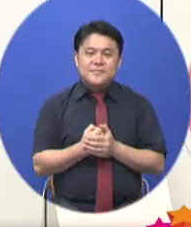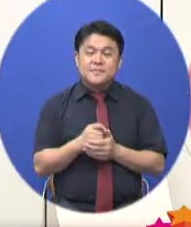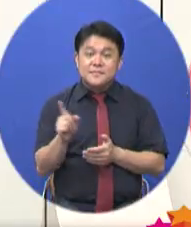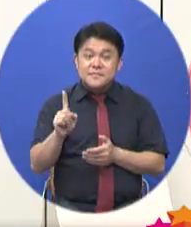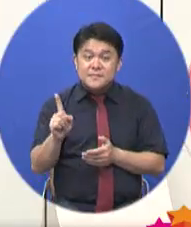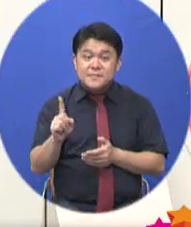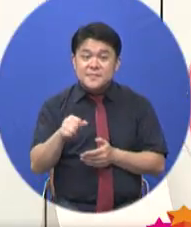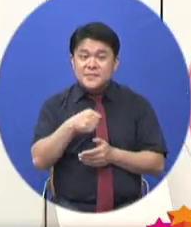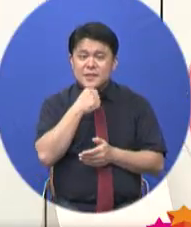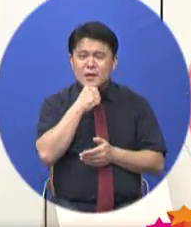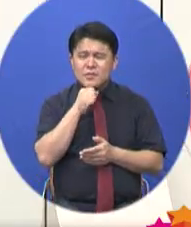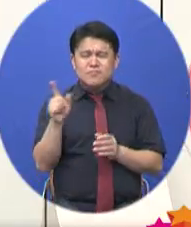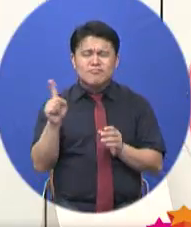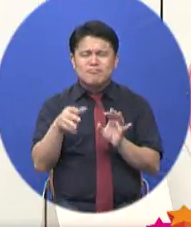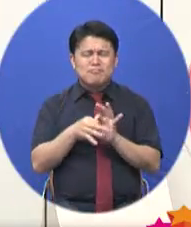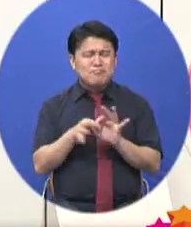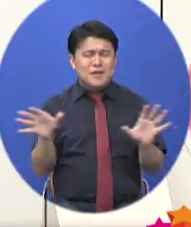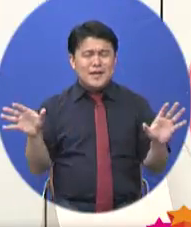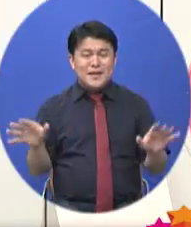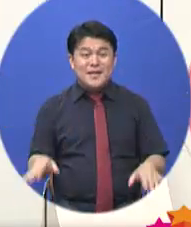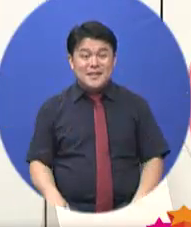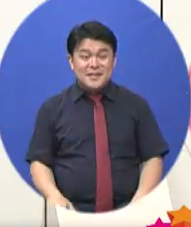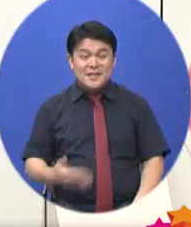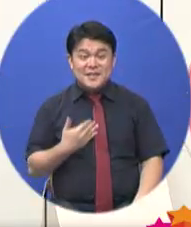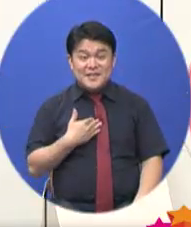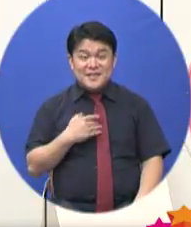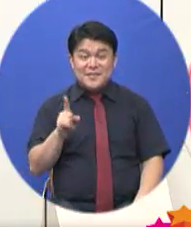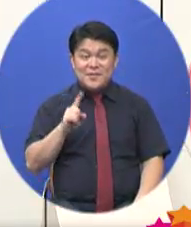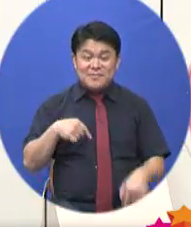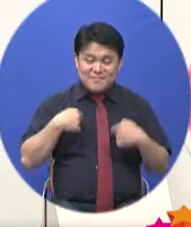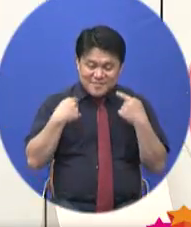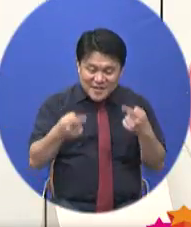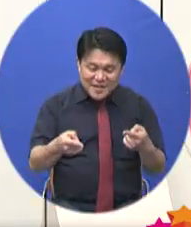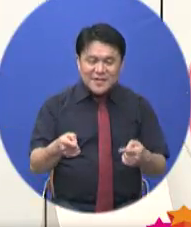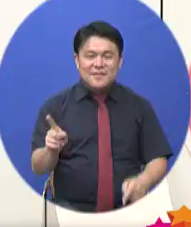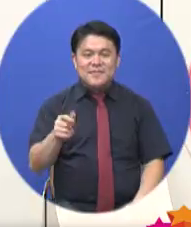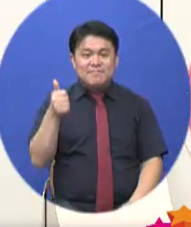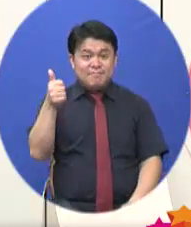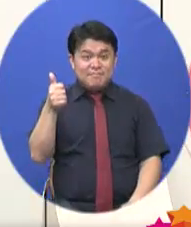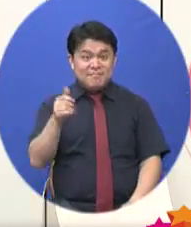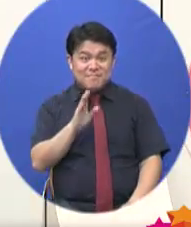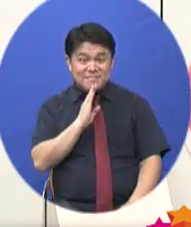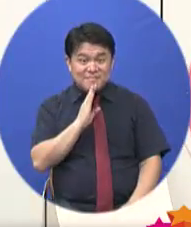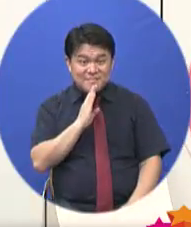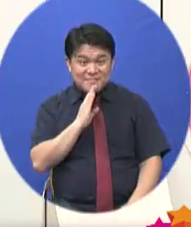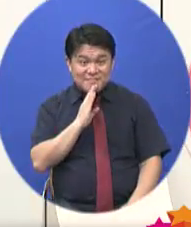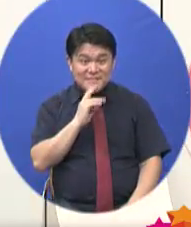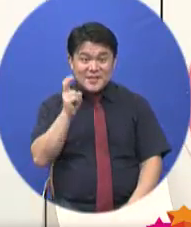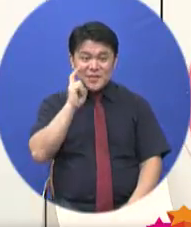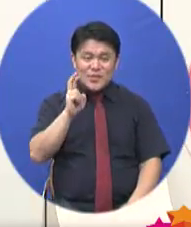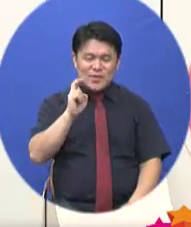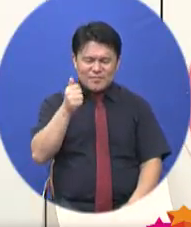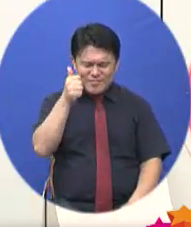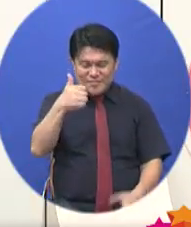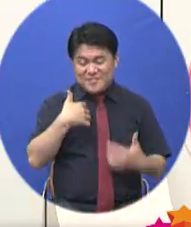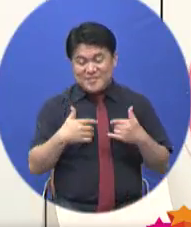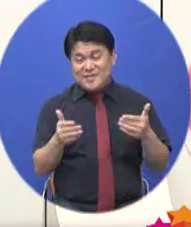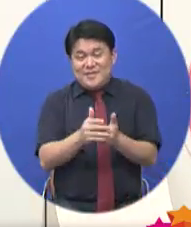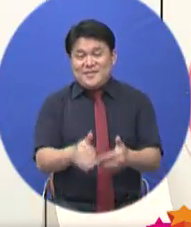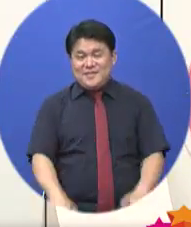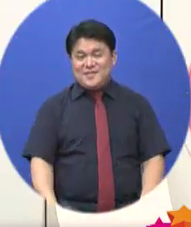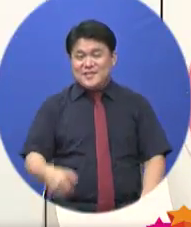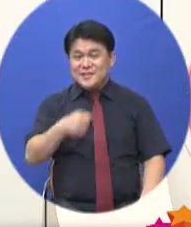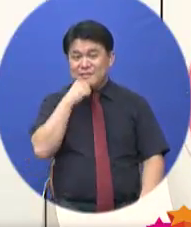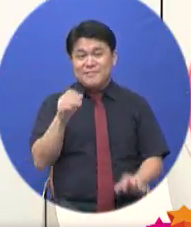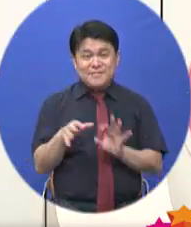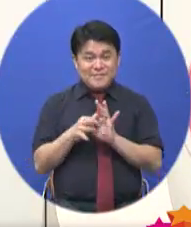말이지 점수가 무슨 관계가 있습니까? 내가 참여하는데 의의가 있고 노래하는데 재미가 있고